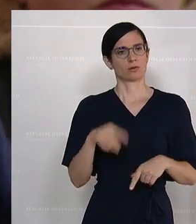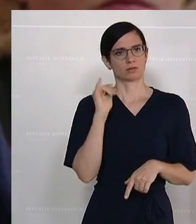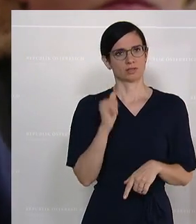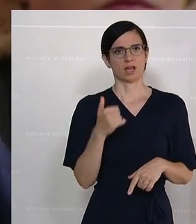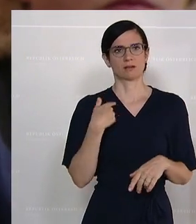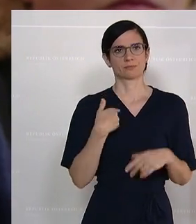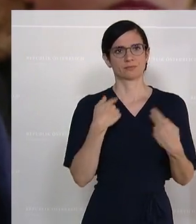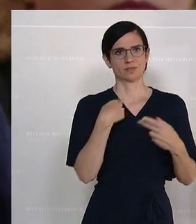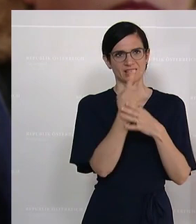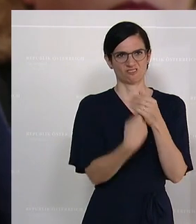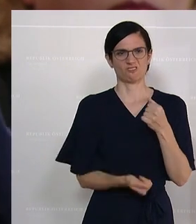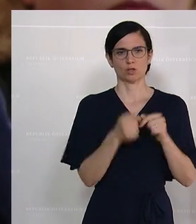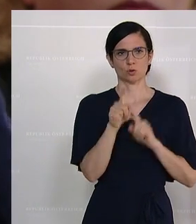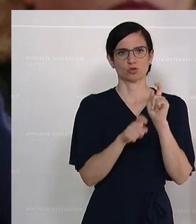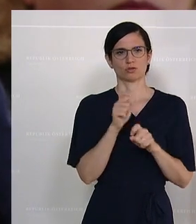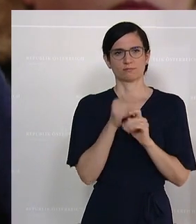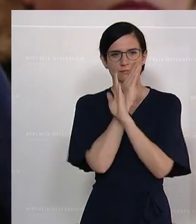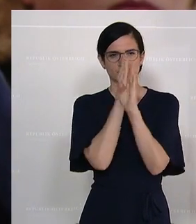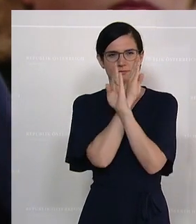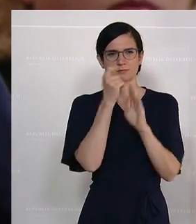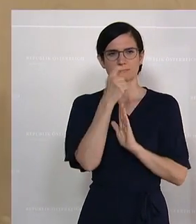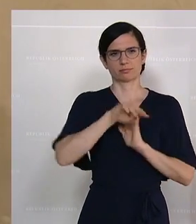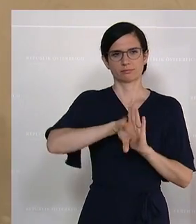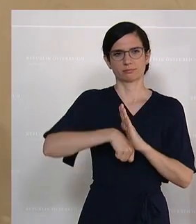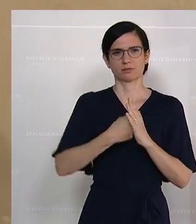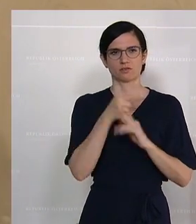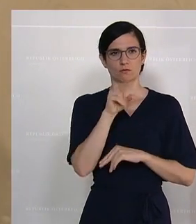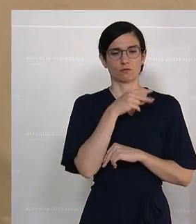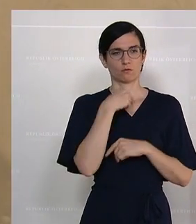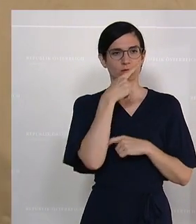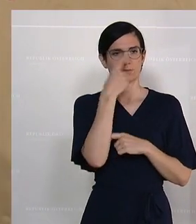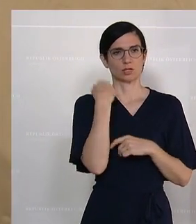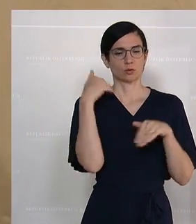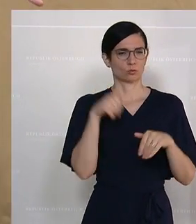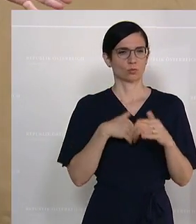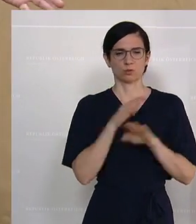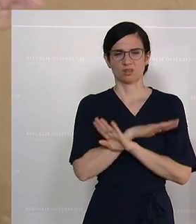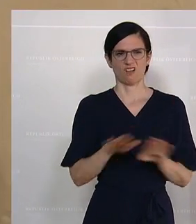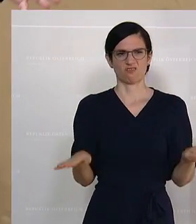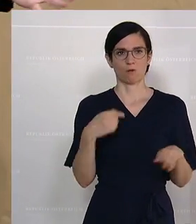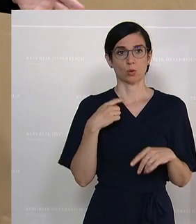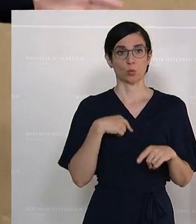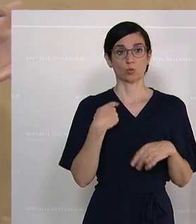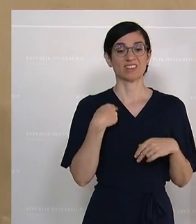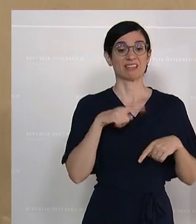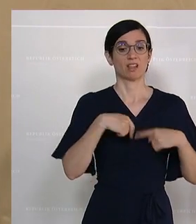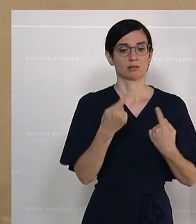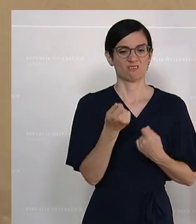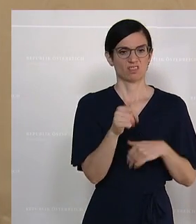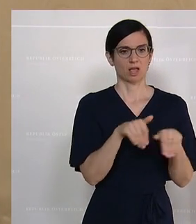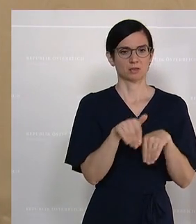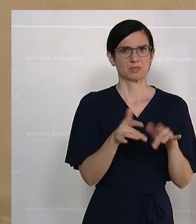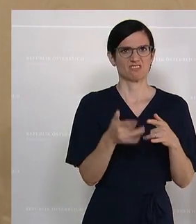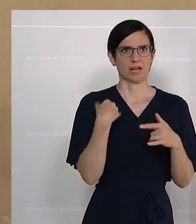steuer das heimliche geld bequemer von menschen natürlich endlich beendet werden muss dass nicht ein nachfolger von ihnen dann vielleicht wieder drauf kommt dass es vielleicht doch